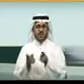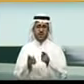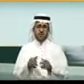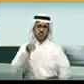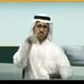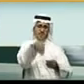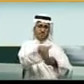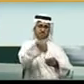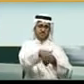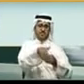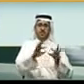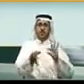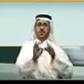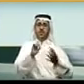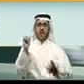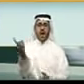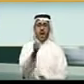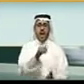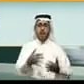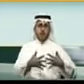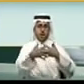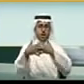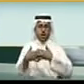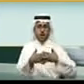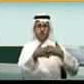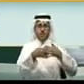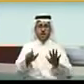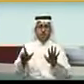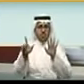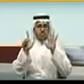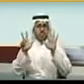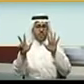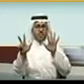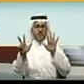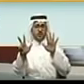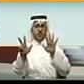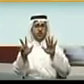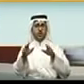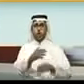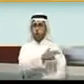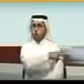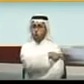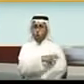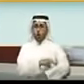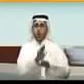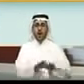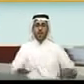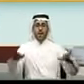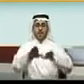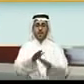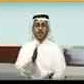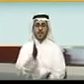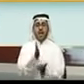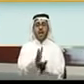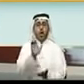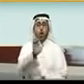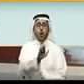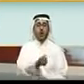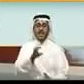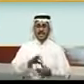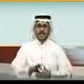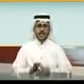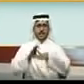انتخبت الجمعية العامة للأمم المتحدة 18 عضوا جديدا في مجلس حقوق الإنسان. مملكة البحرين كانت